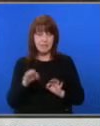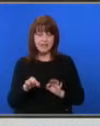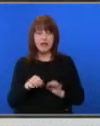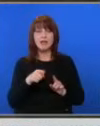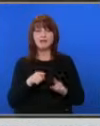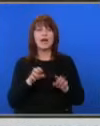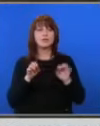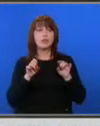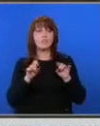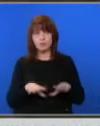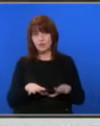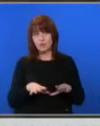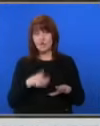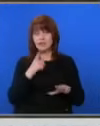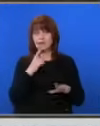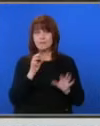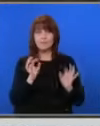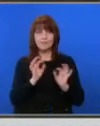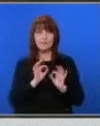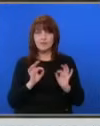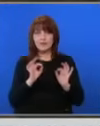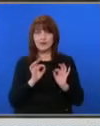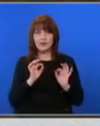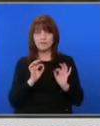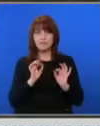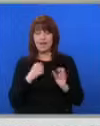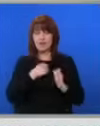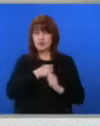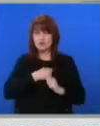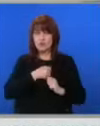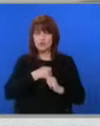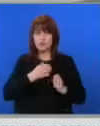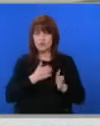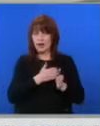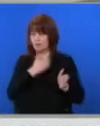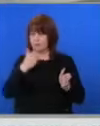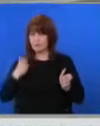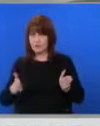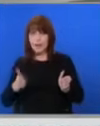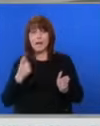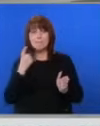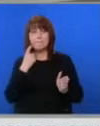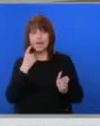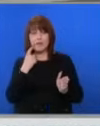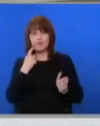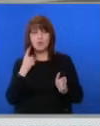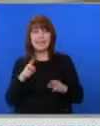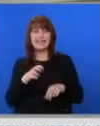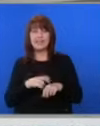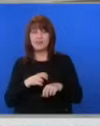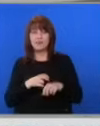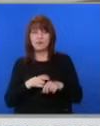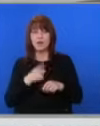позволи да избегнем най-трудното трасе, трасето между Бело и Димово. Да